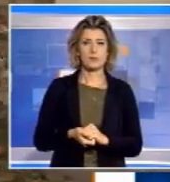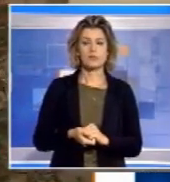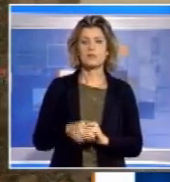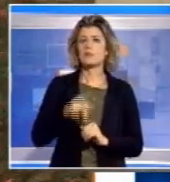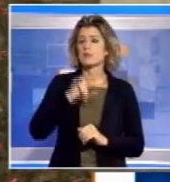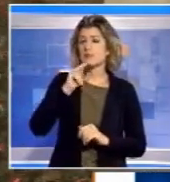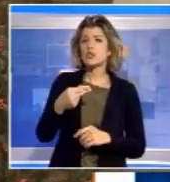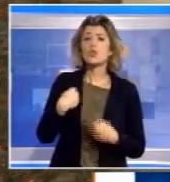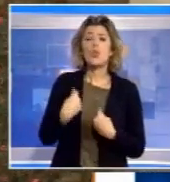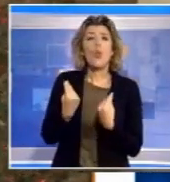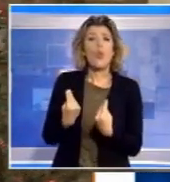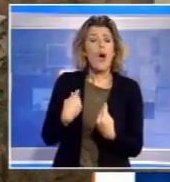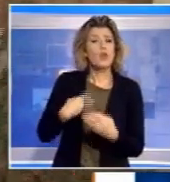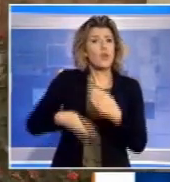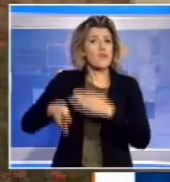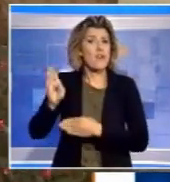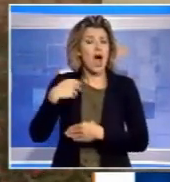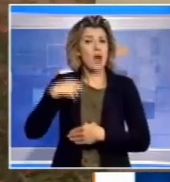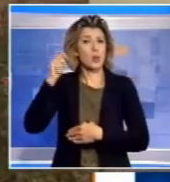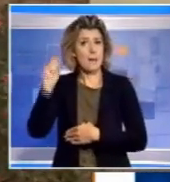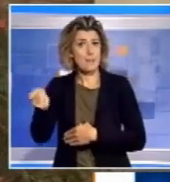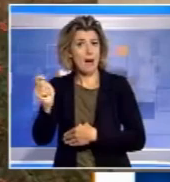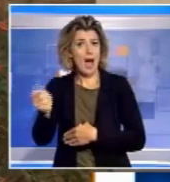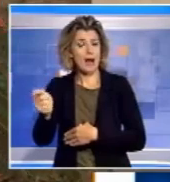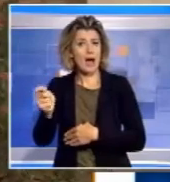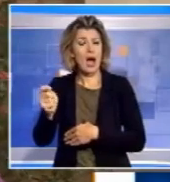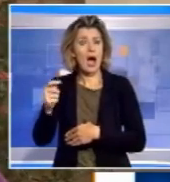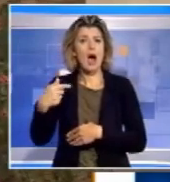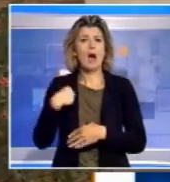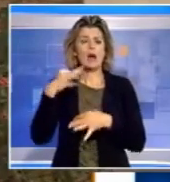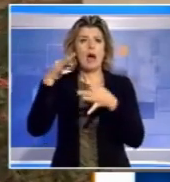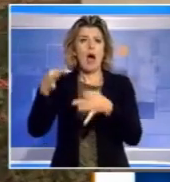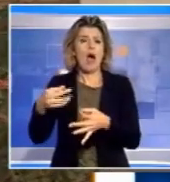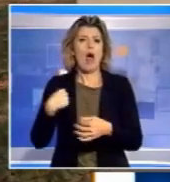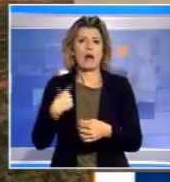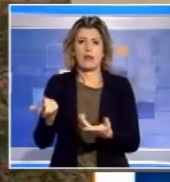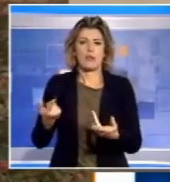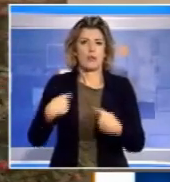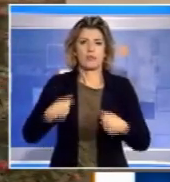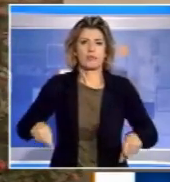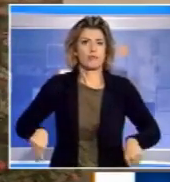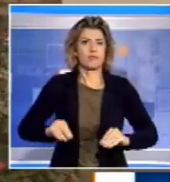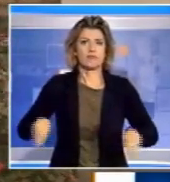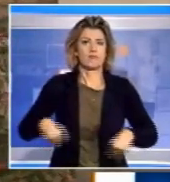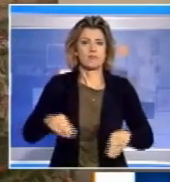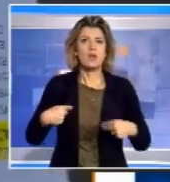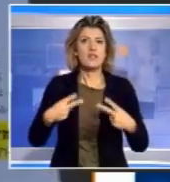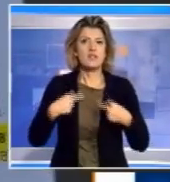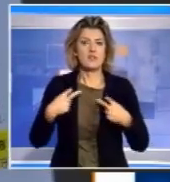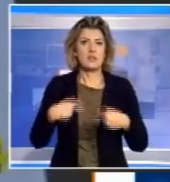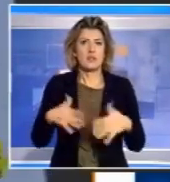vado a pagare Insomma arrivo al minimo proprio della sopravvivenza